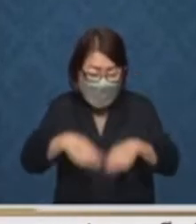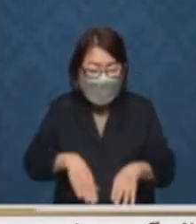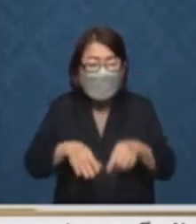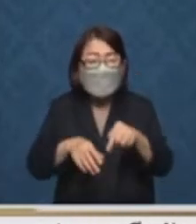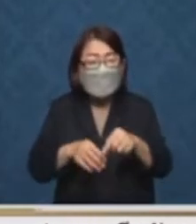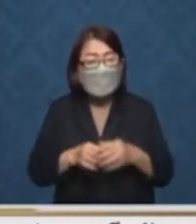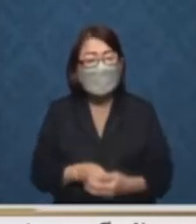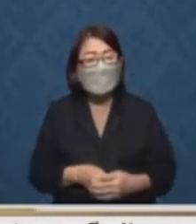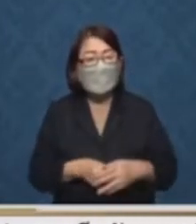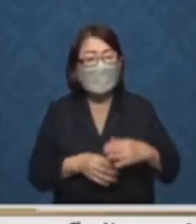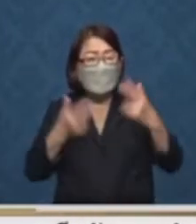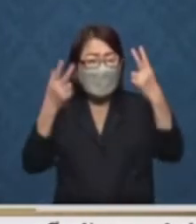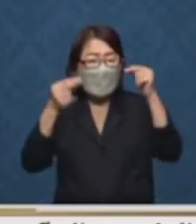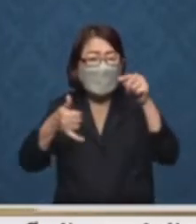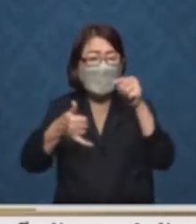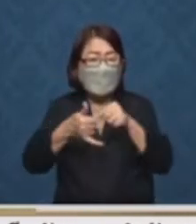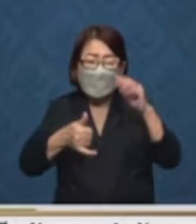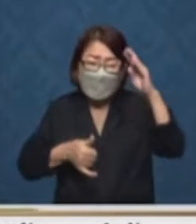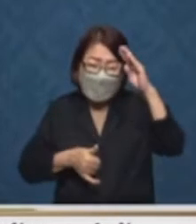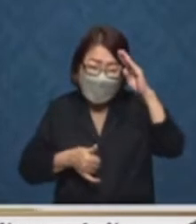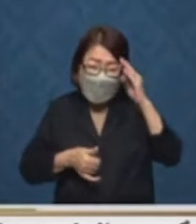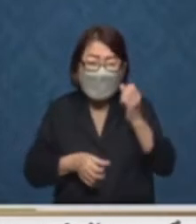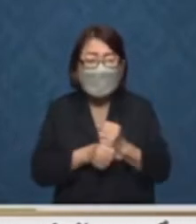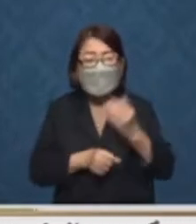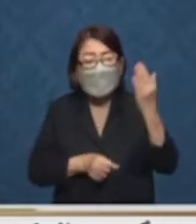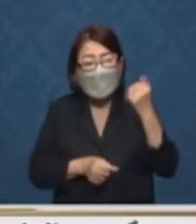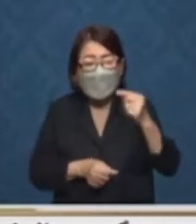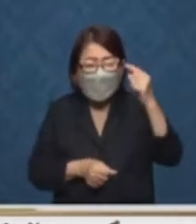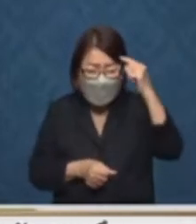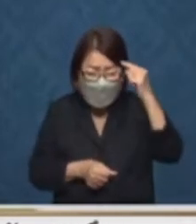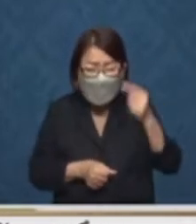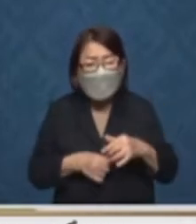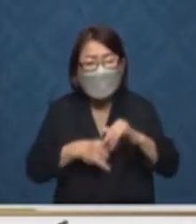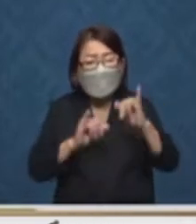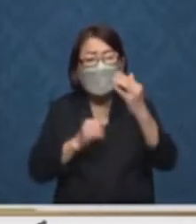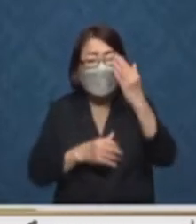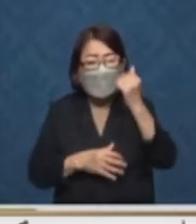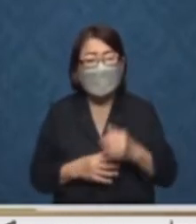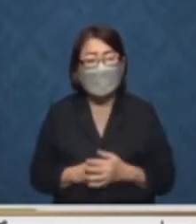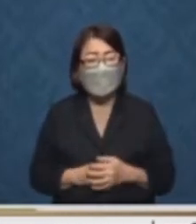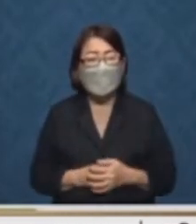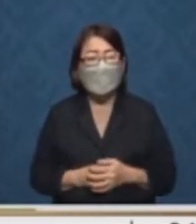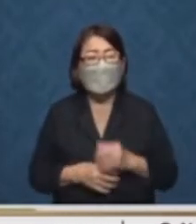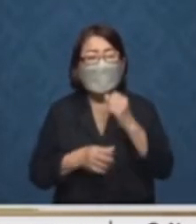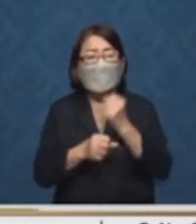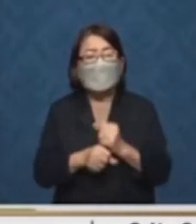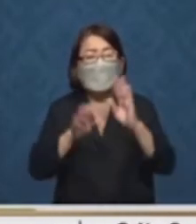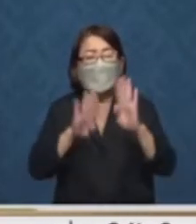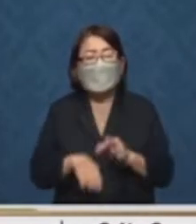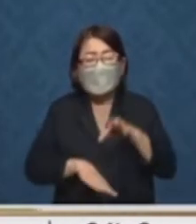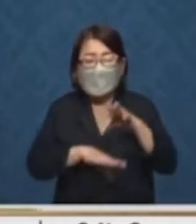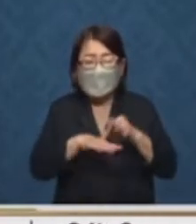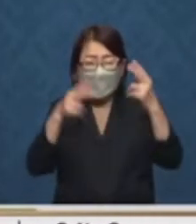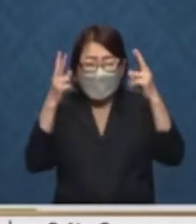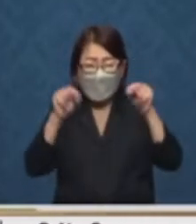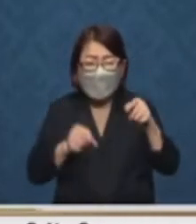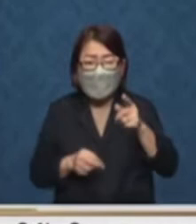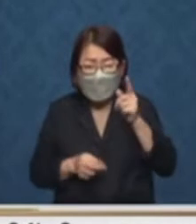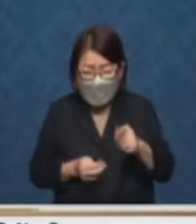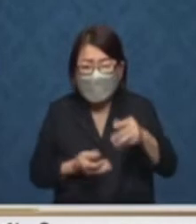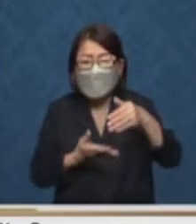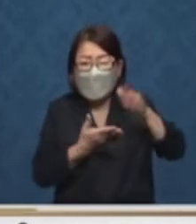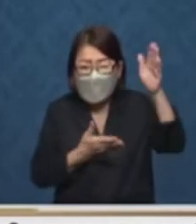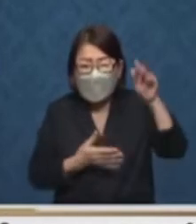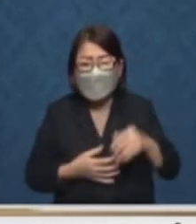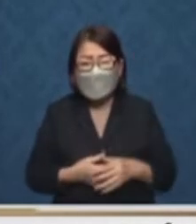นนี้เป็นทหารเก่าแกจะไม่รู้เรื่องขนาดนั้นนะครับแล้วแกปล่อยปลาแล้วเรือยังไงอย่างงี้มันสมควรเป็นไหมมันสมควรมาไล่ไหม